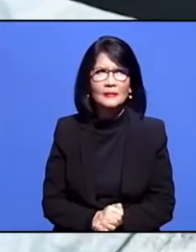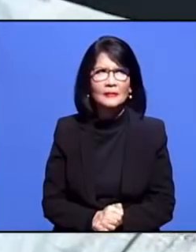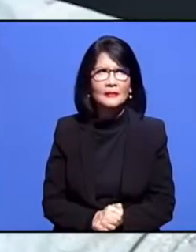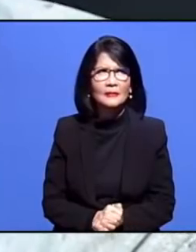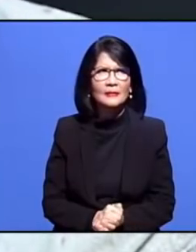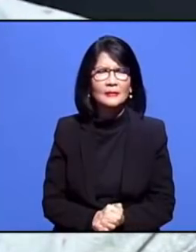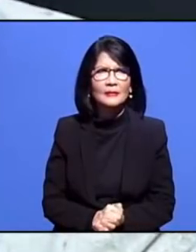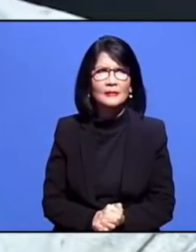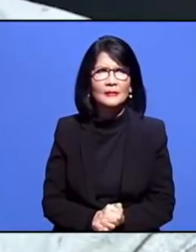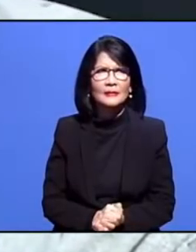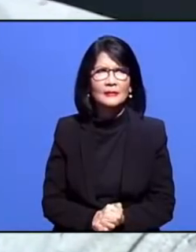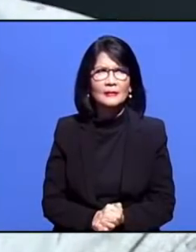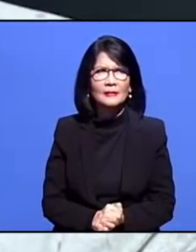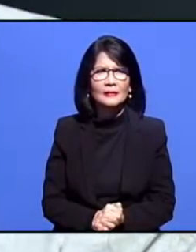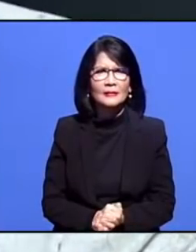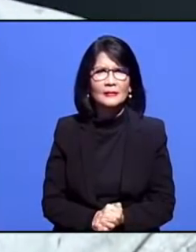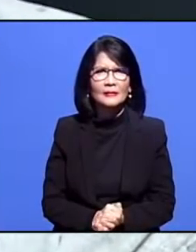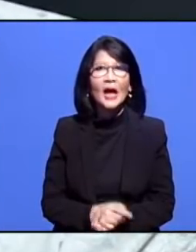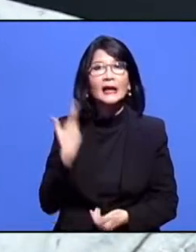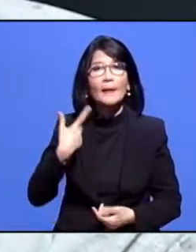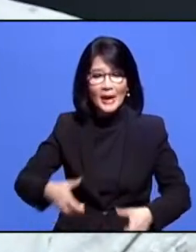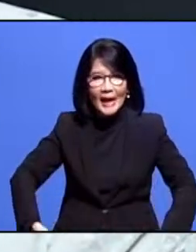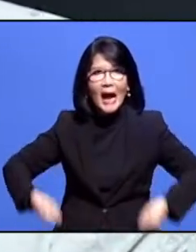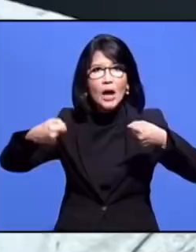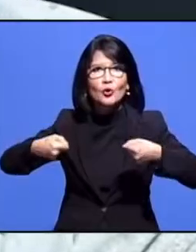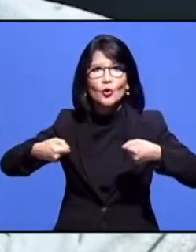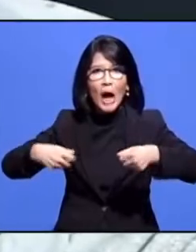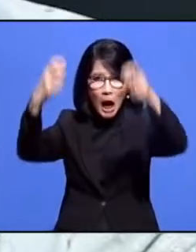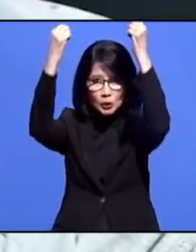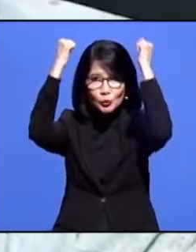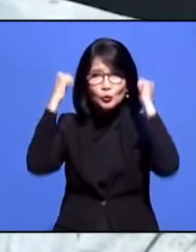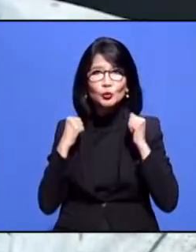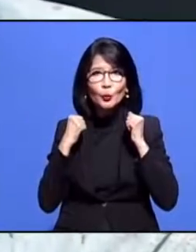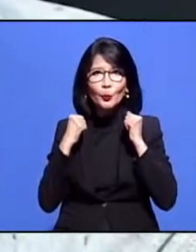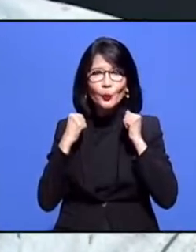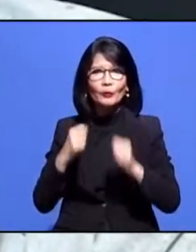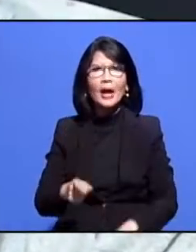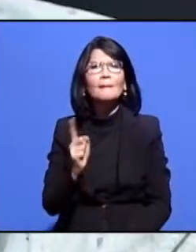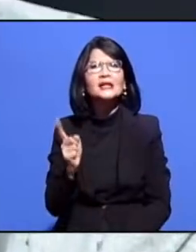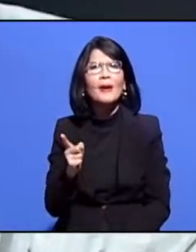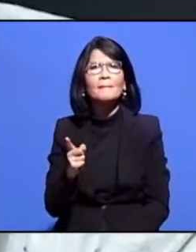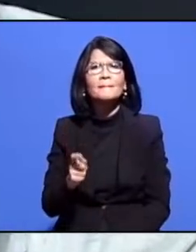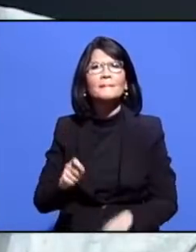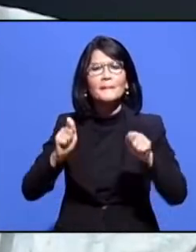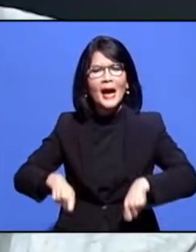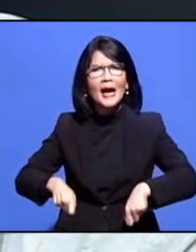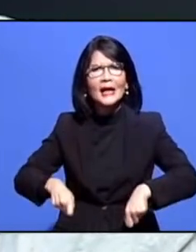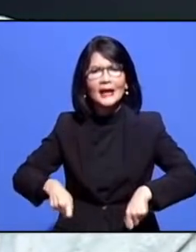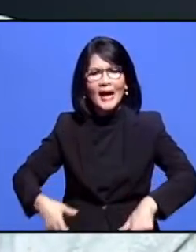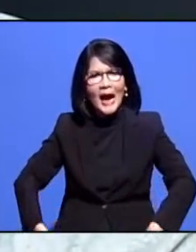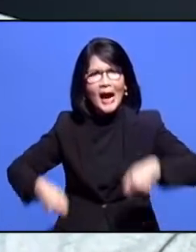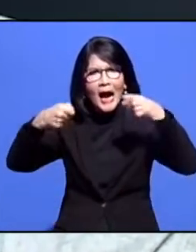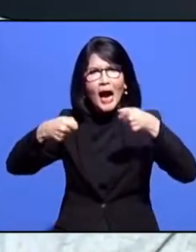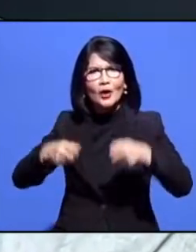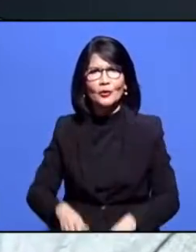Langsung masuk. Pakai karung ini? Kenapa kok pakai karung itu nih mas? Sama curi itu pak? Ya, biar gak